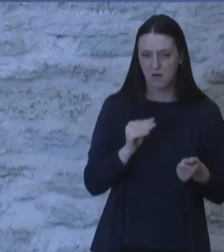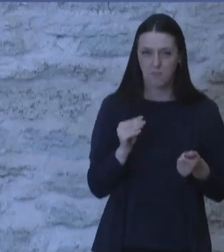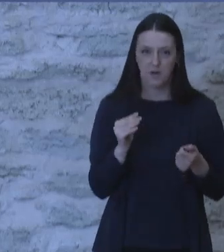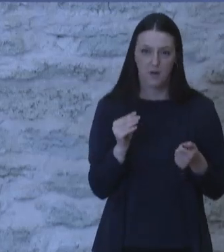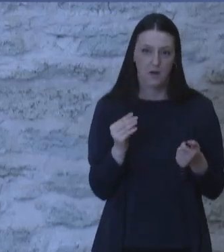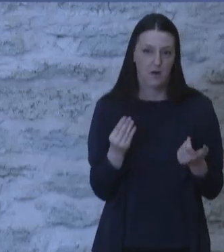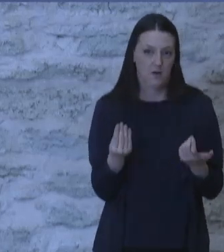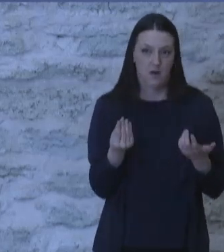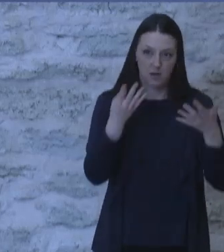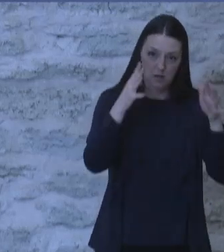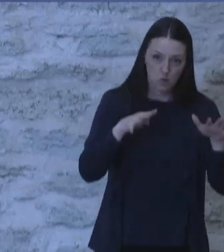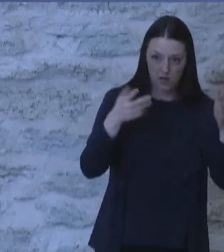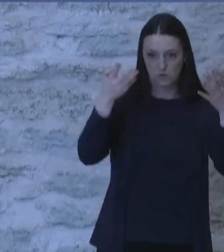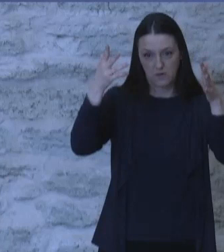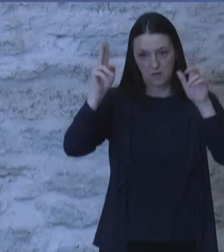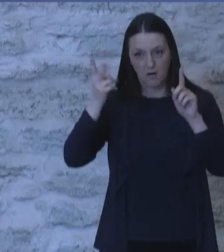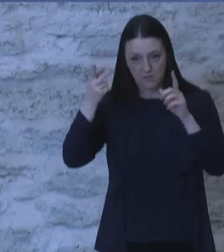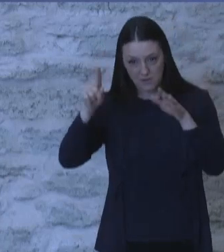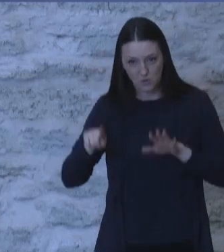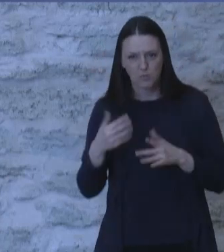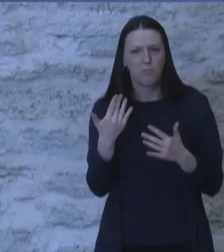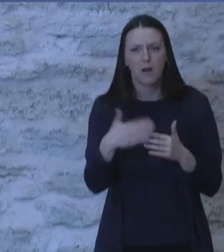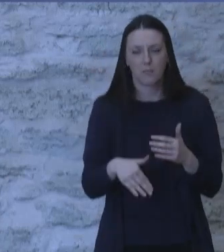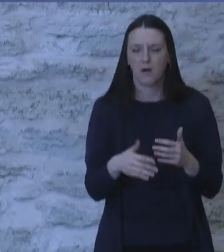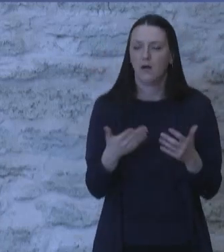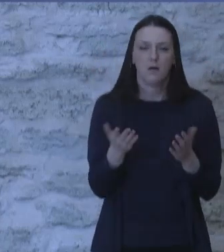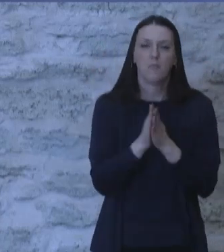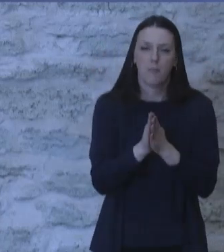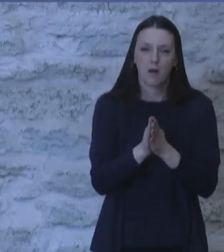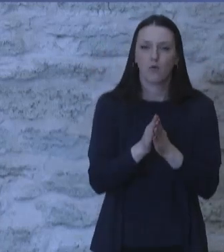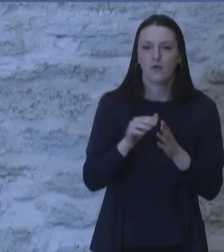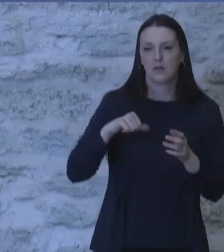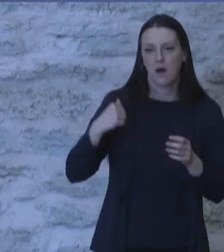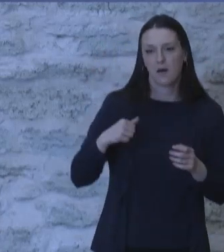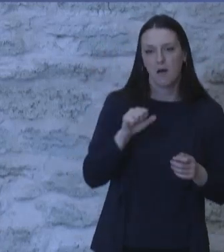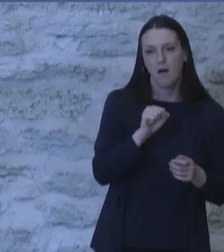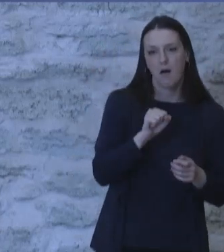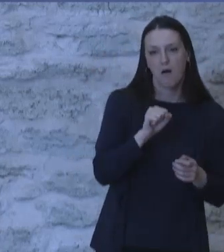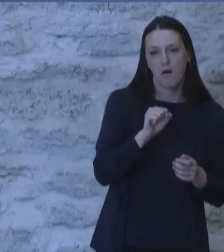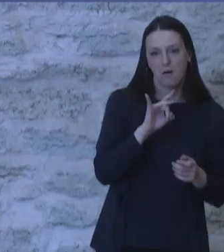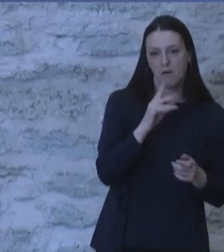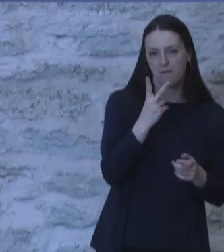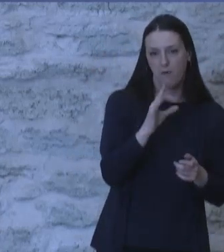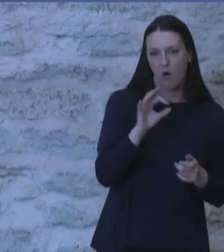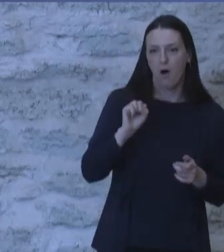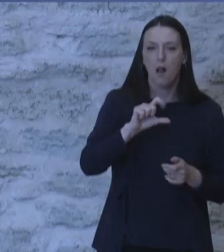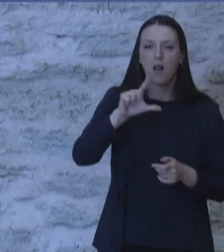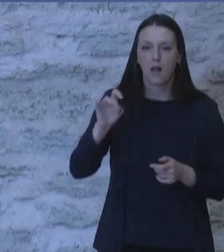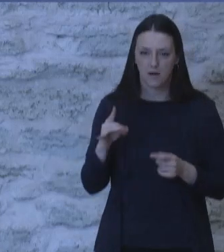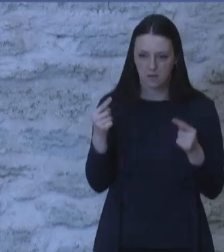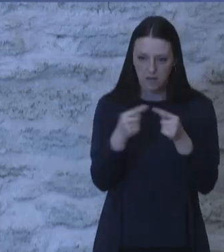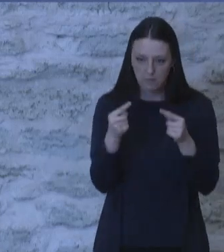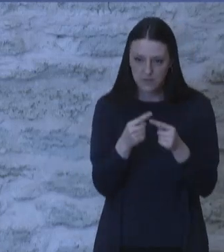lõpeb siis see 9. kuud või 12. kuud. Ma palun, et ära Arva Aller paneks täpselt selle numeratsiooni kokku ja